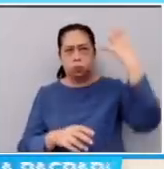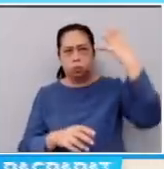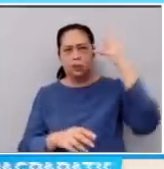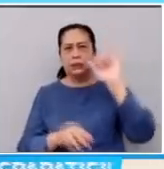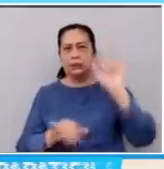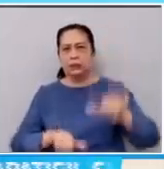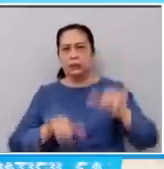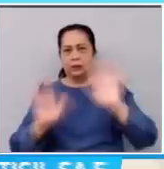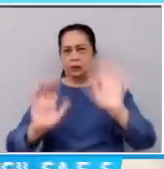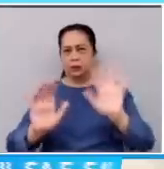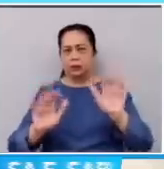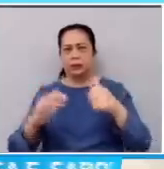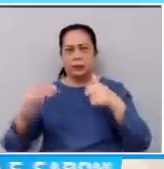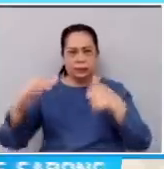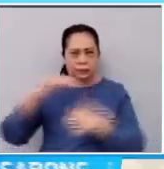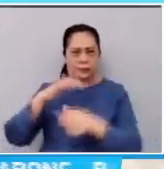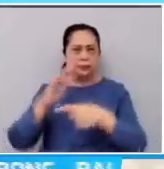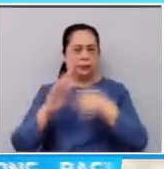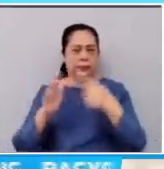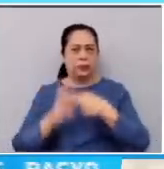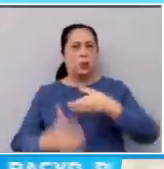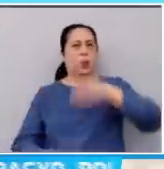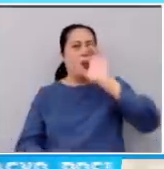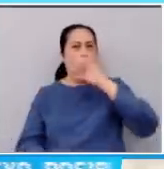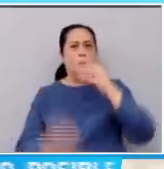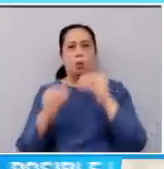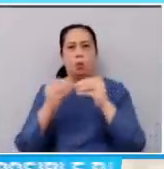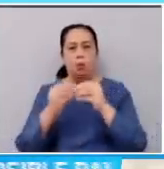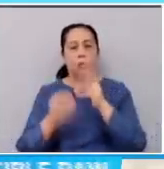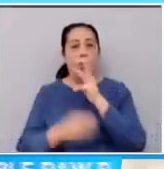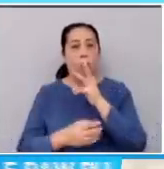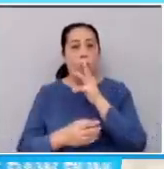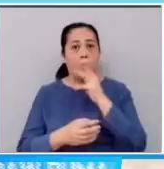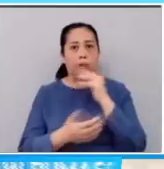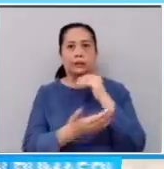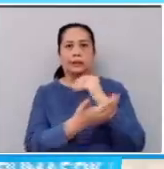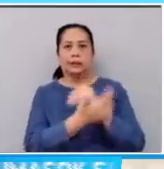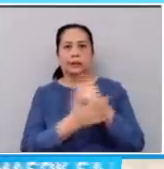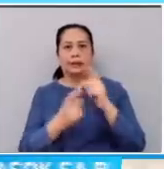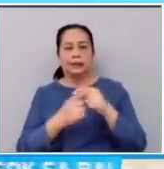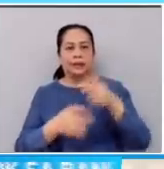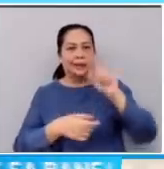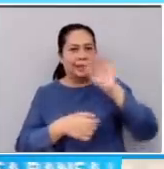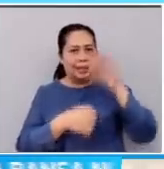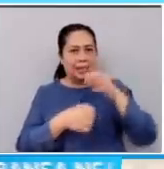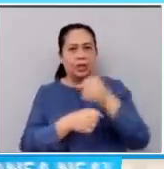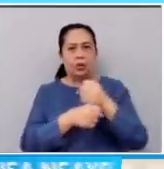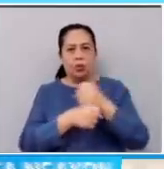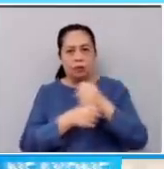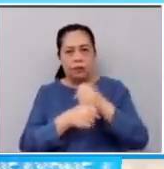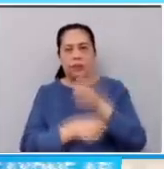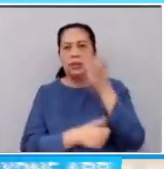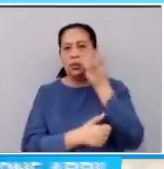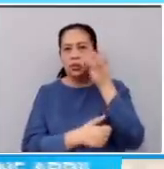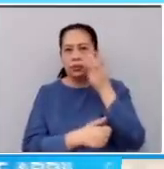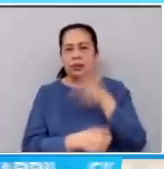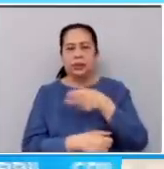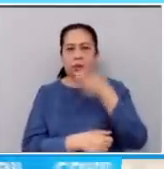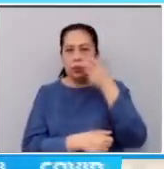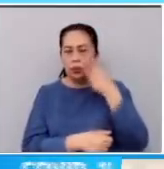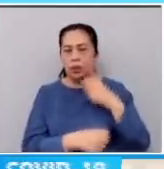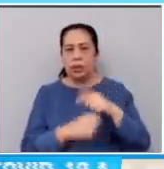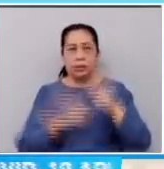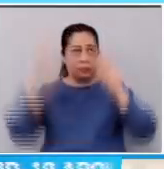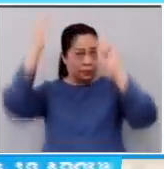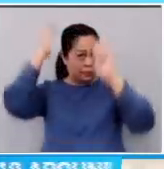mainit ang panahon. Uminom ng maraming tubig at umiwas muna sa tsaa, kape, soft drinks at alak. Magsuot din ng sombrero at damit